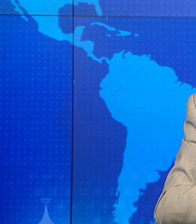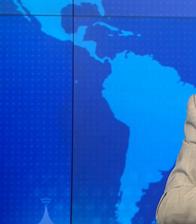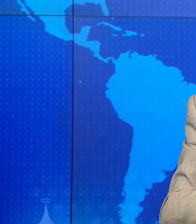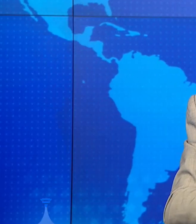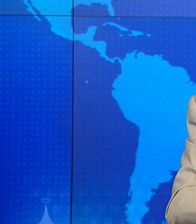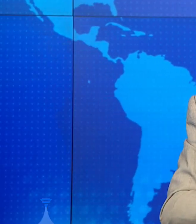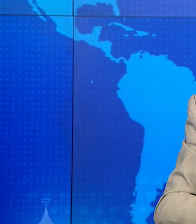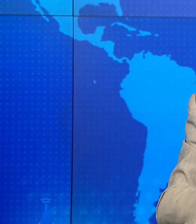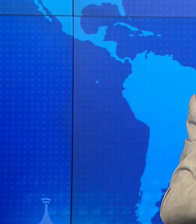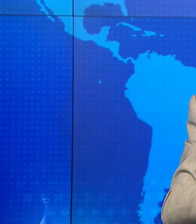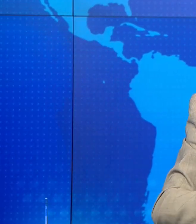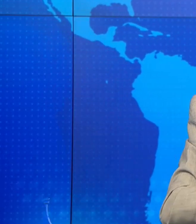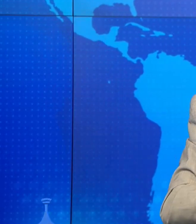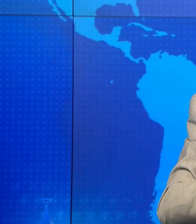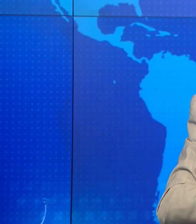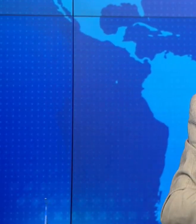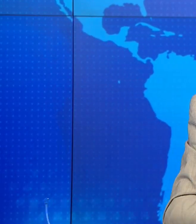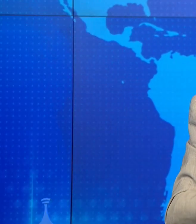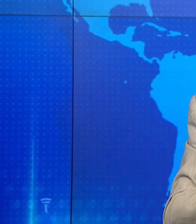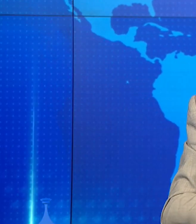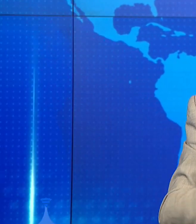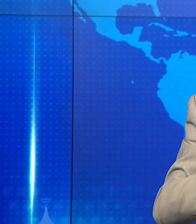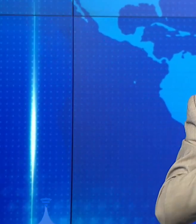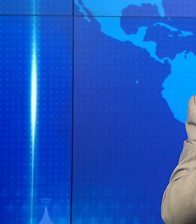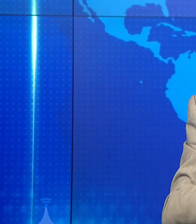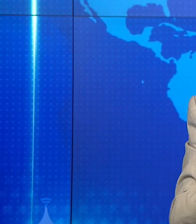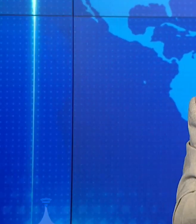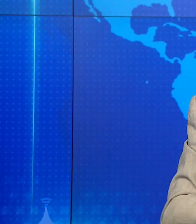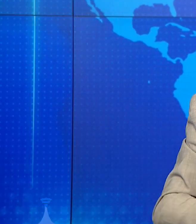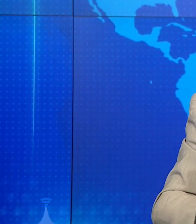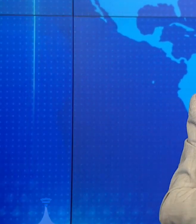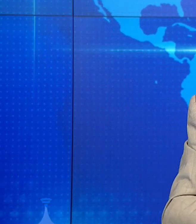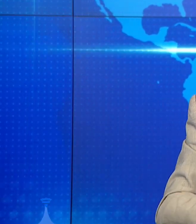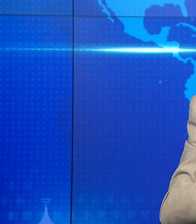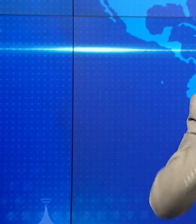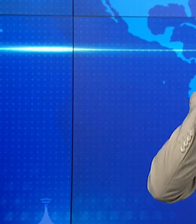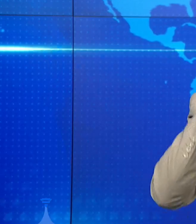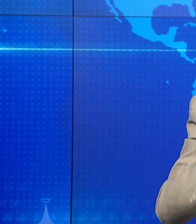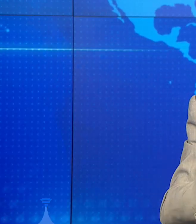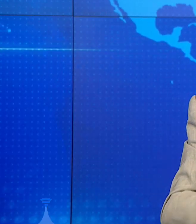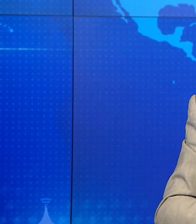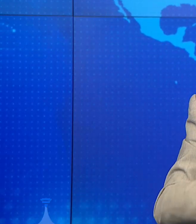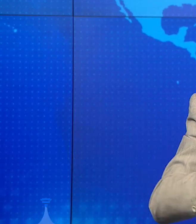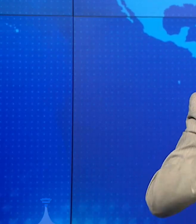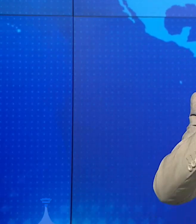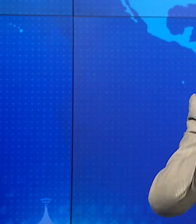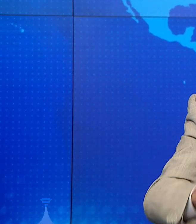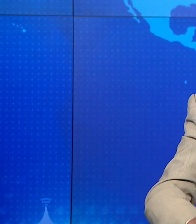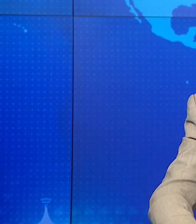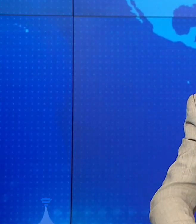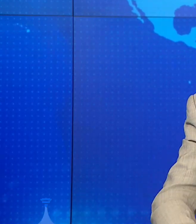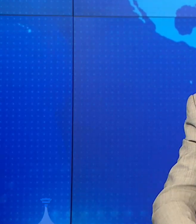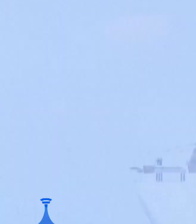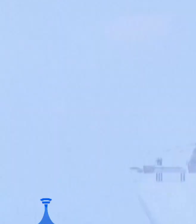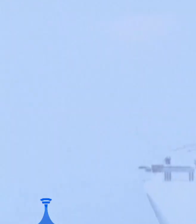የነዳጅ እጥረቱ በአገርና በዜጎች ላይ ጫና እንዳያሳድር የቅድመ አሰጣጥ ውሳኔም ተላልፏል።